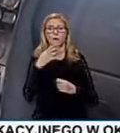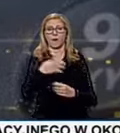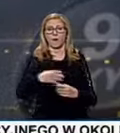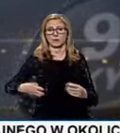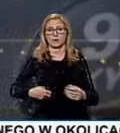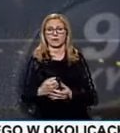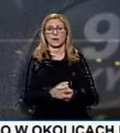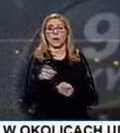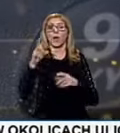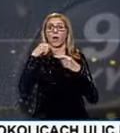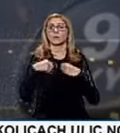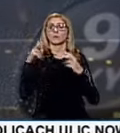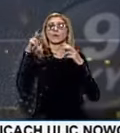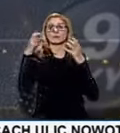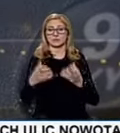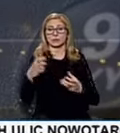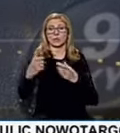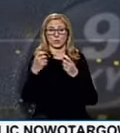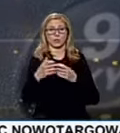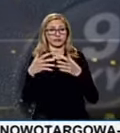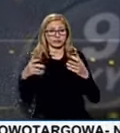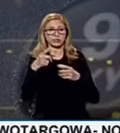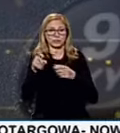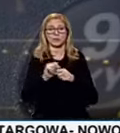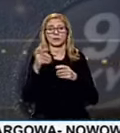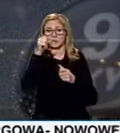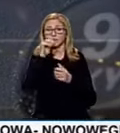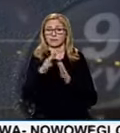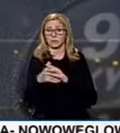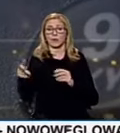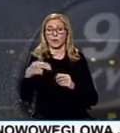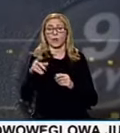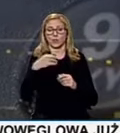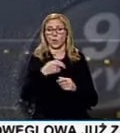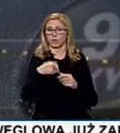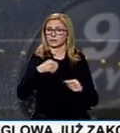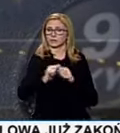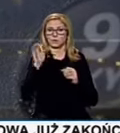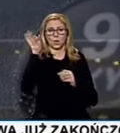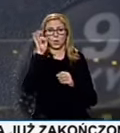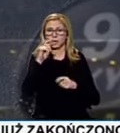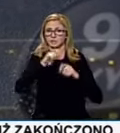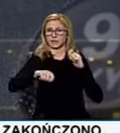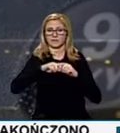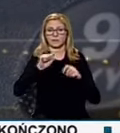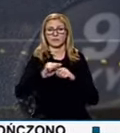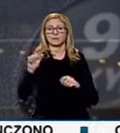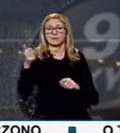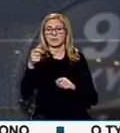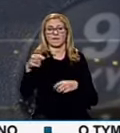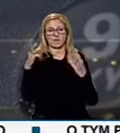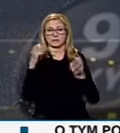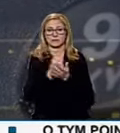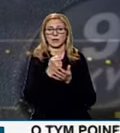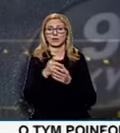gospodarczej. Osoba, która chciałaby świadczyć swoje usługi przez naszą platformę, jest przez nas bardzo dokładnie weryfikowana. Pierwsza bardzo